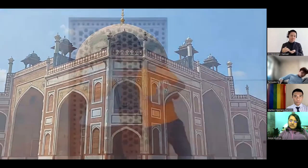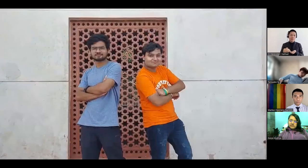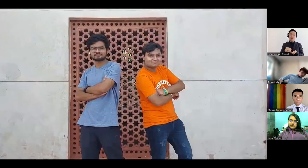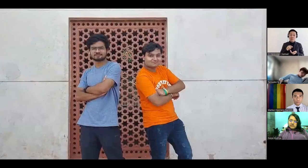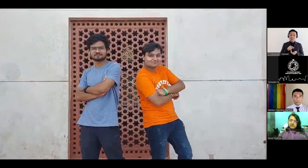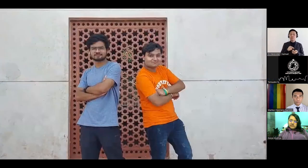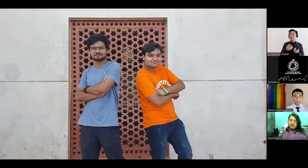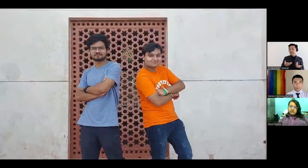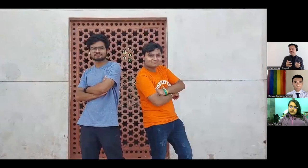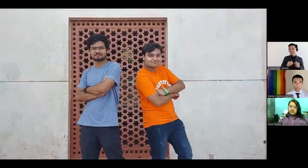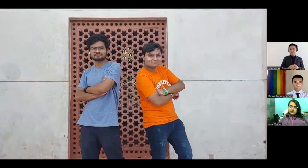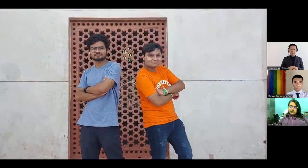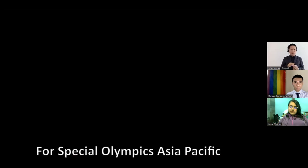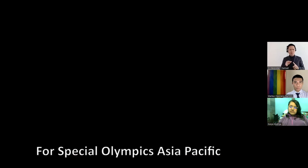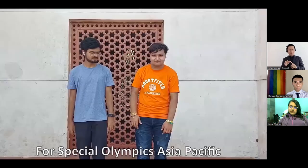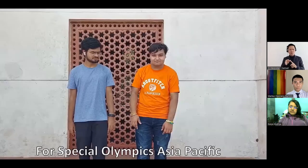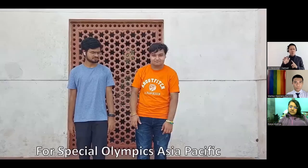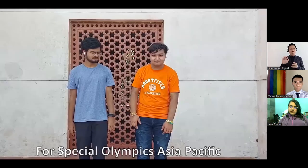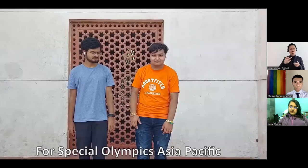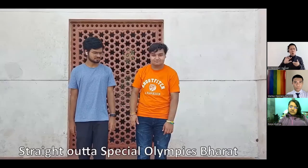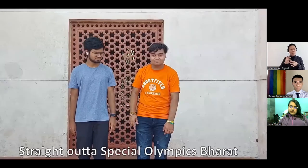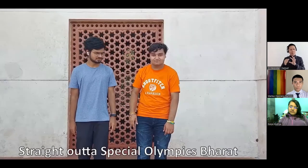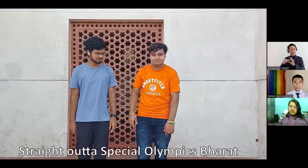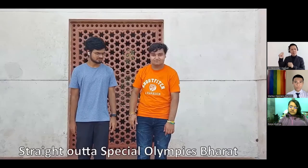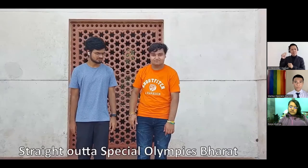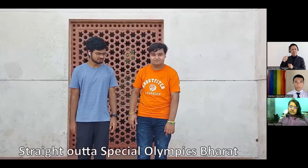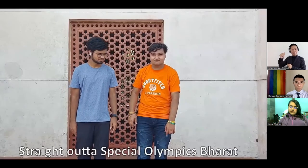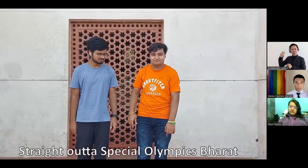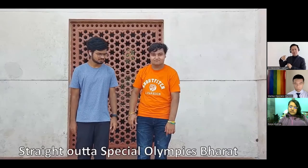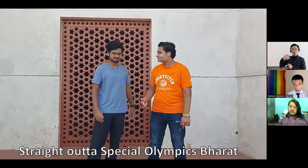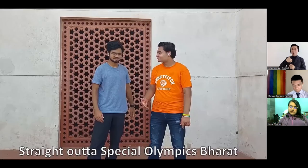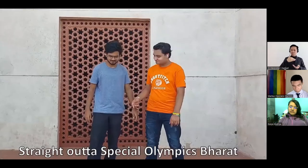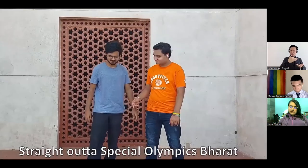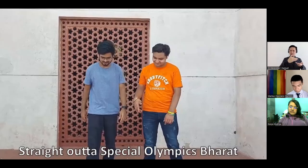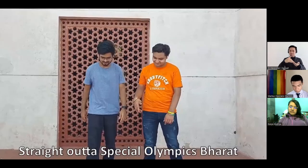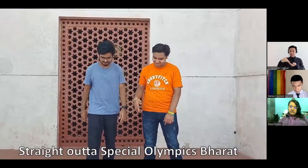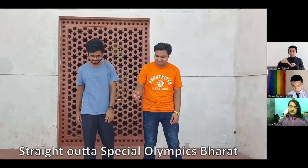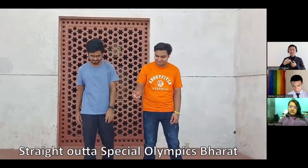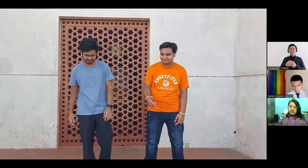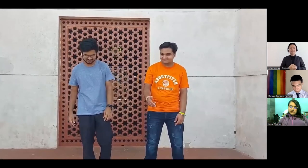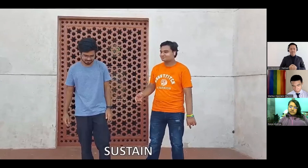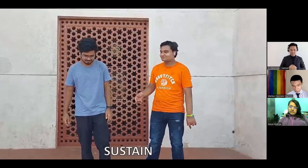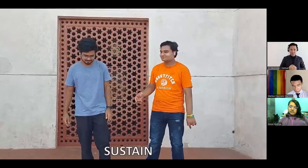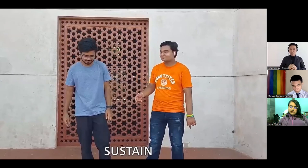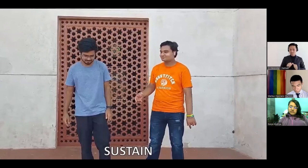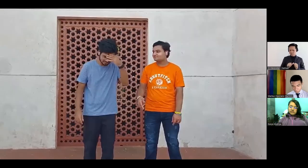फॉर स्पेशल ओलंपिक्स एशिया पैसिफिक स्ट्रेट आउट ऑफ स्पेशल ओलंपिक्स भारत सस्टेन